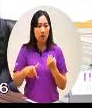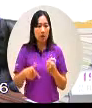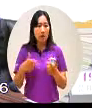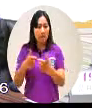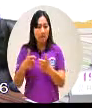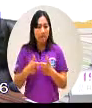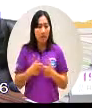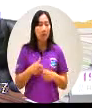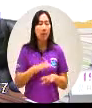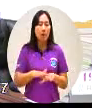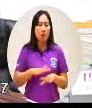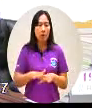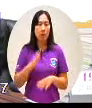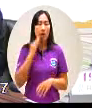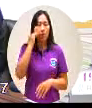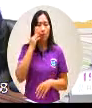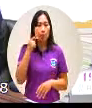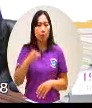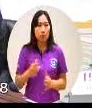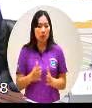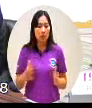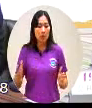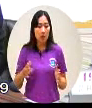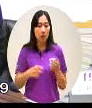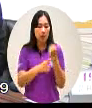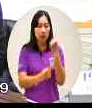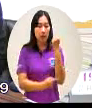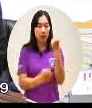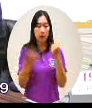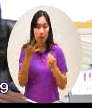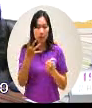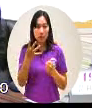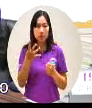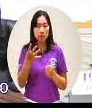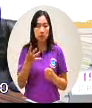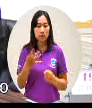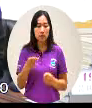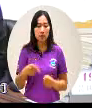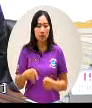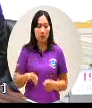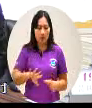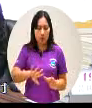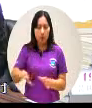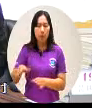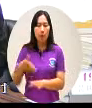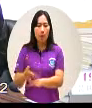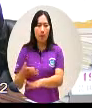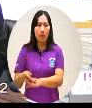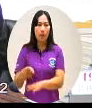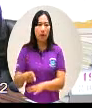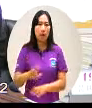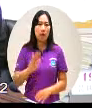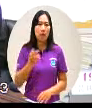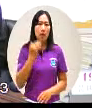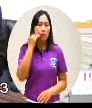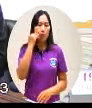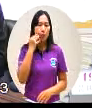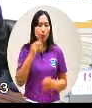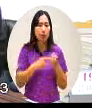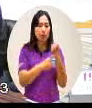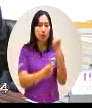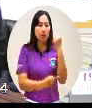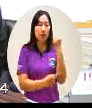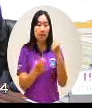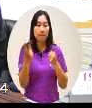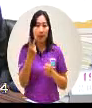的宽度若有四米的，咱就免甲处理啊。伊的宽度若是两米的，咱必要来大家做替换，必要